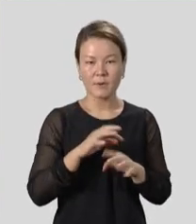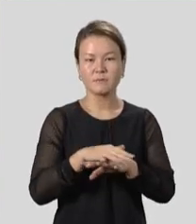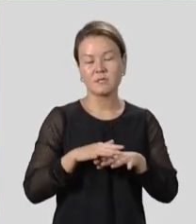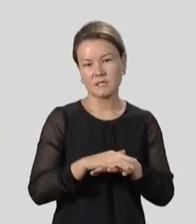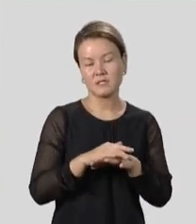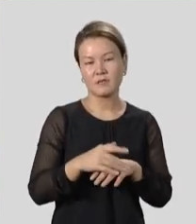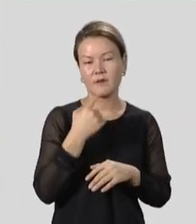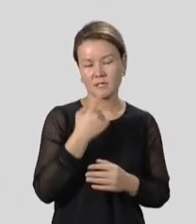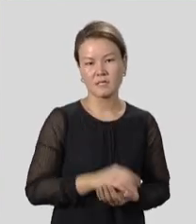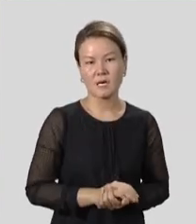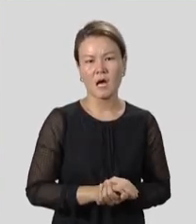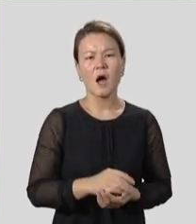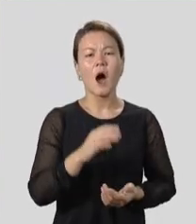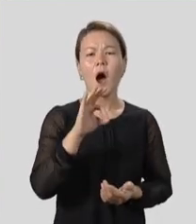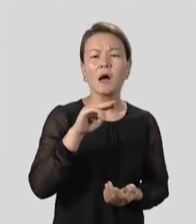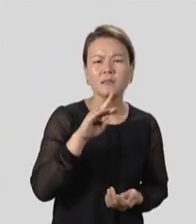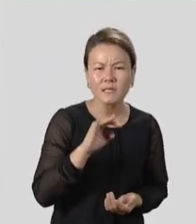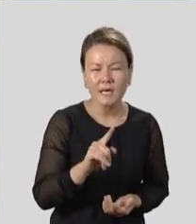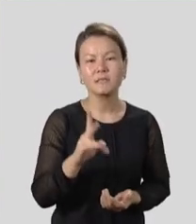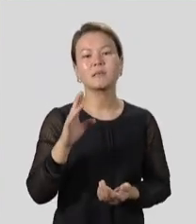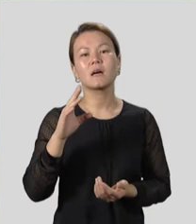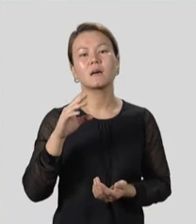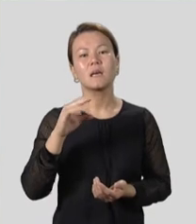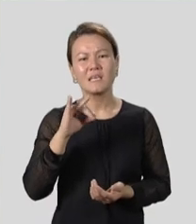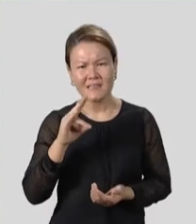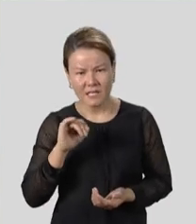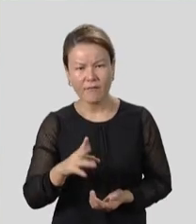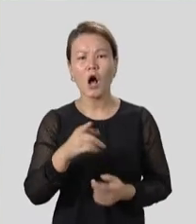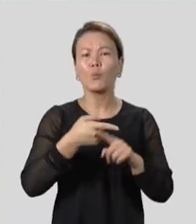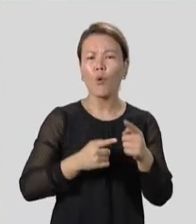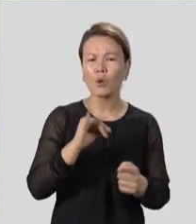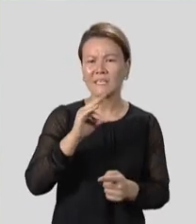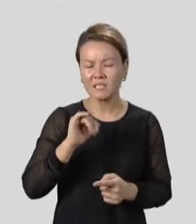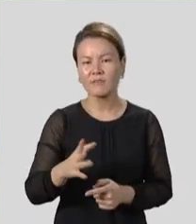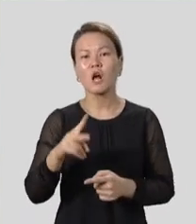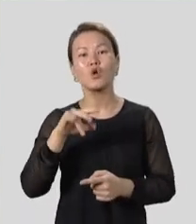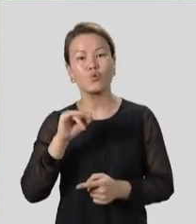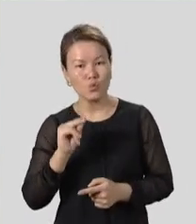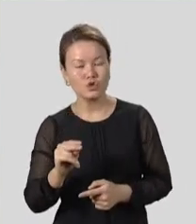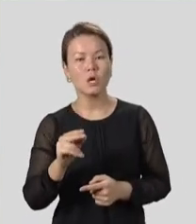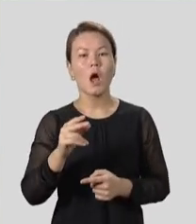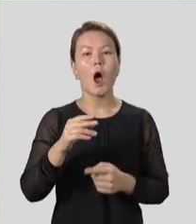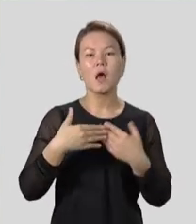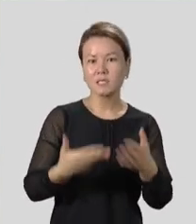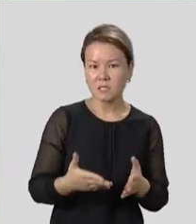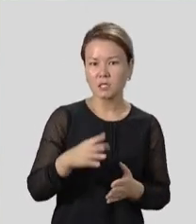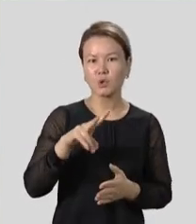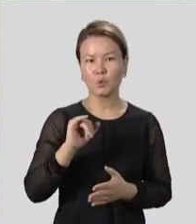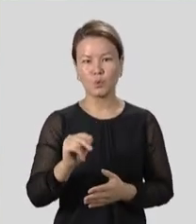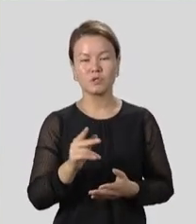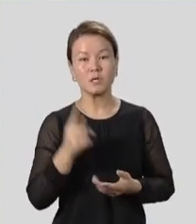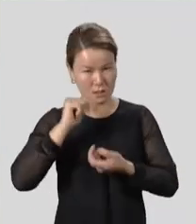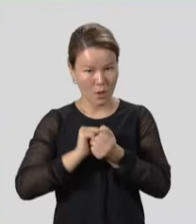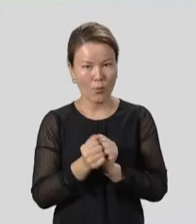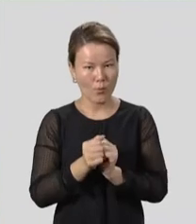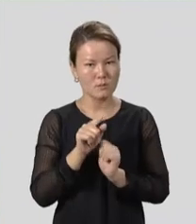Отрезок, интервал, полуинтервал, луч, открытый луч.